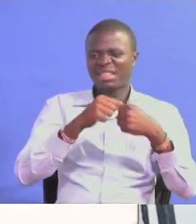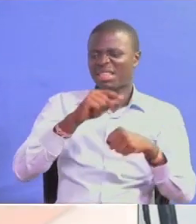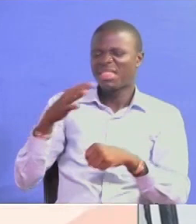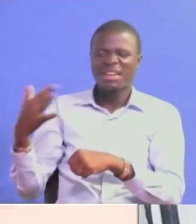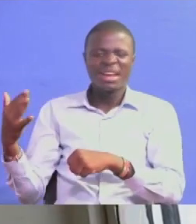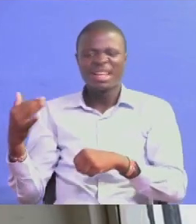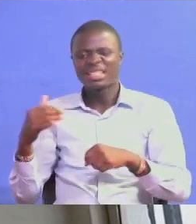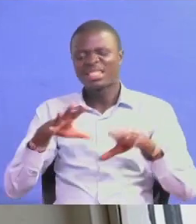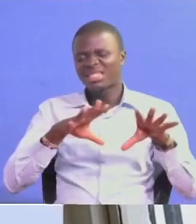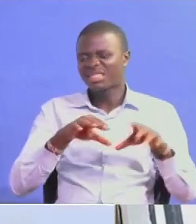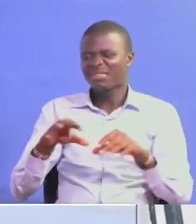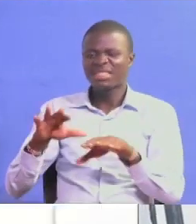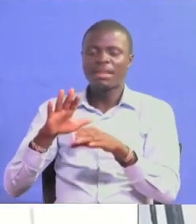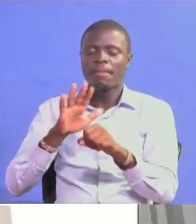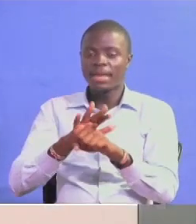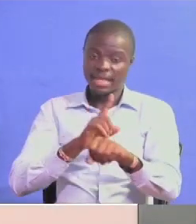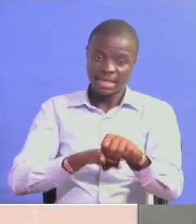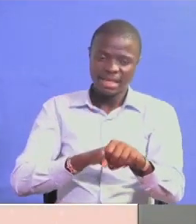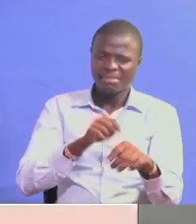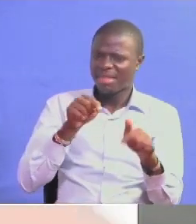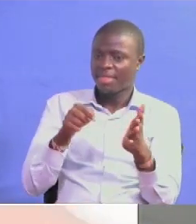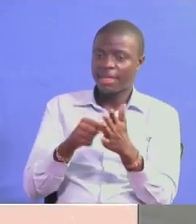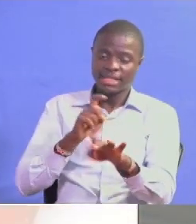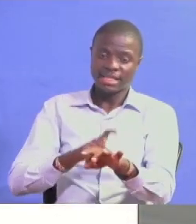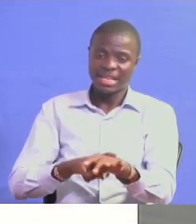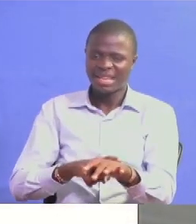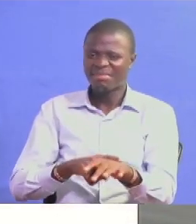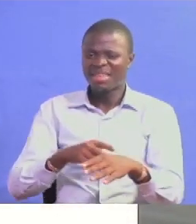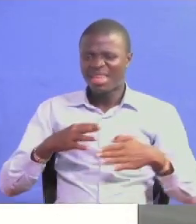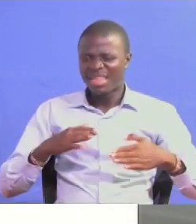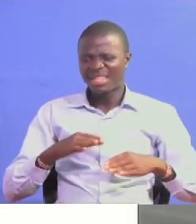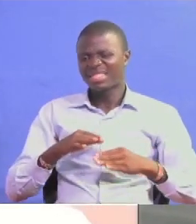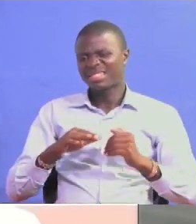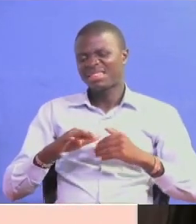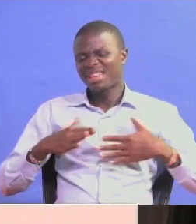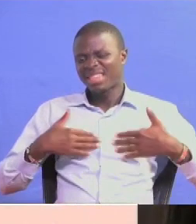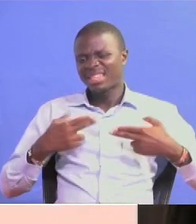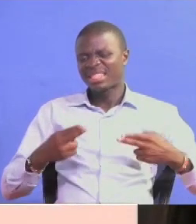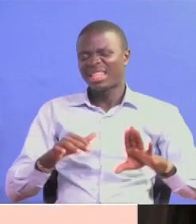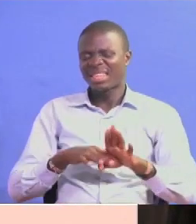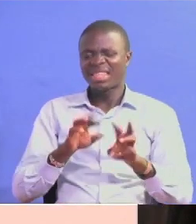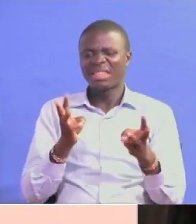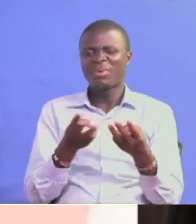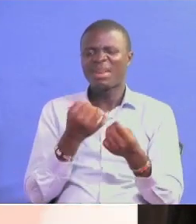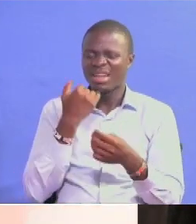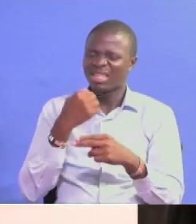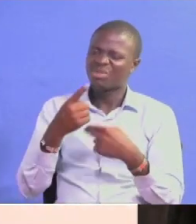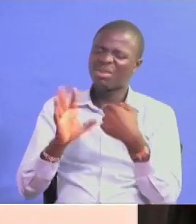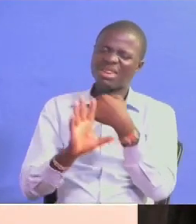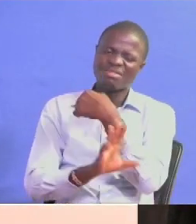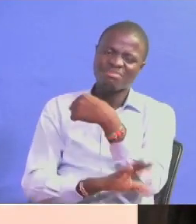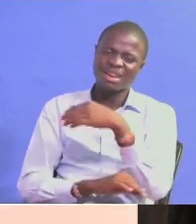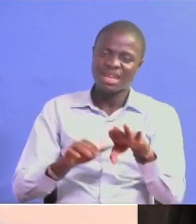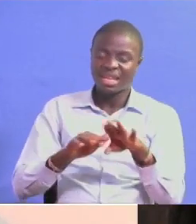ni kuvute baina ya serikali na madaktari ikiendelea. Hali ya afya nchini inazidi kudorora, wagonjwa wakilazimika